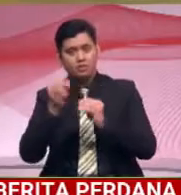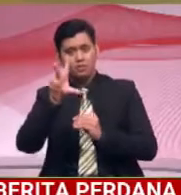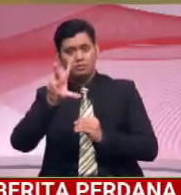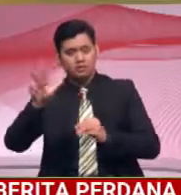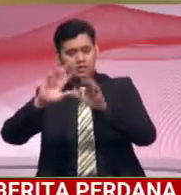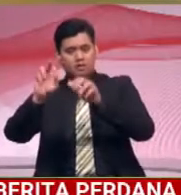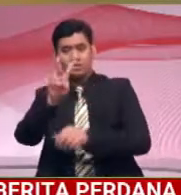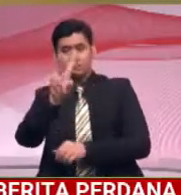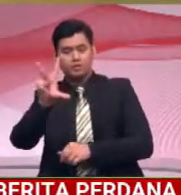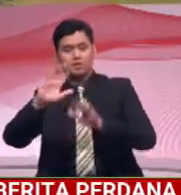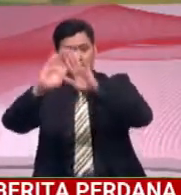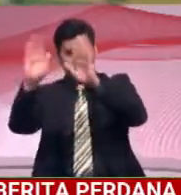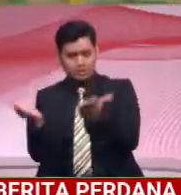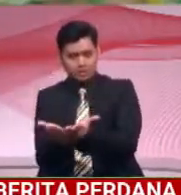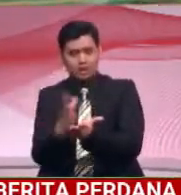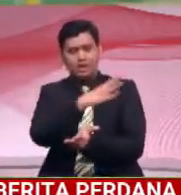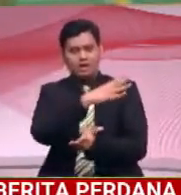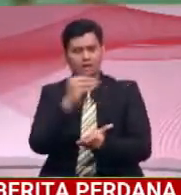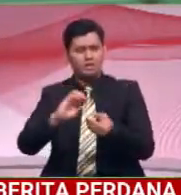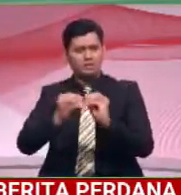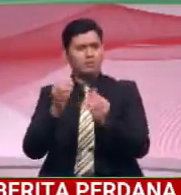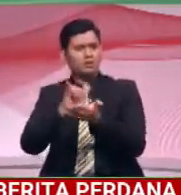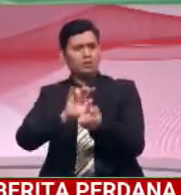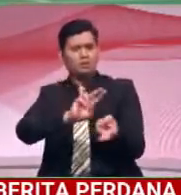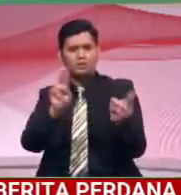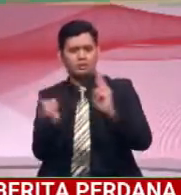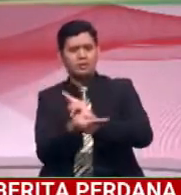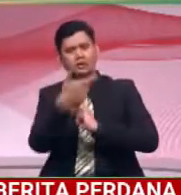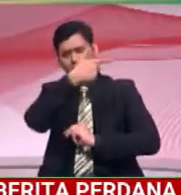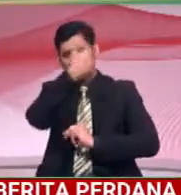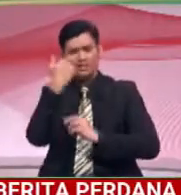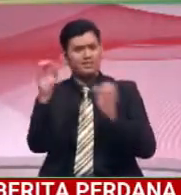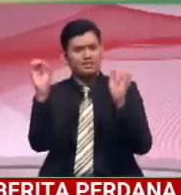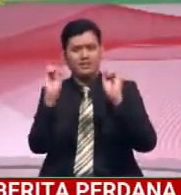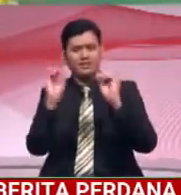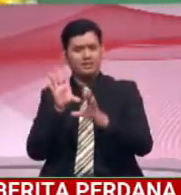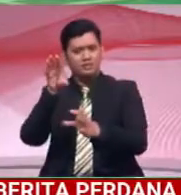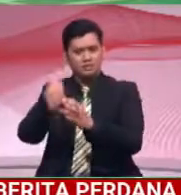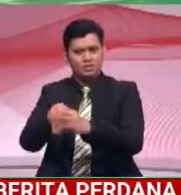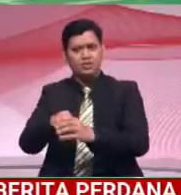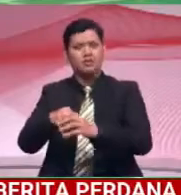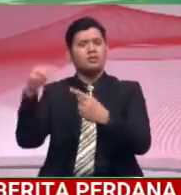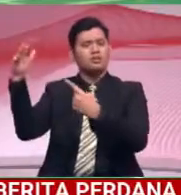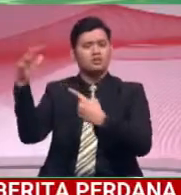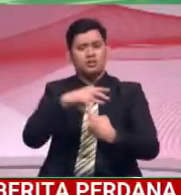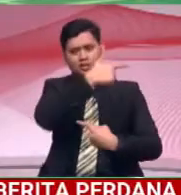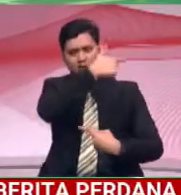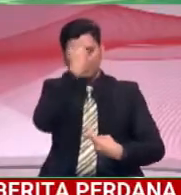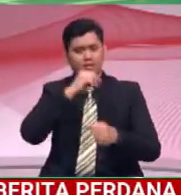kedudukan itu berubah selepas tidak dapat menyertai sebarang kejohanan akibat covid-19